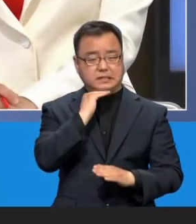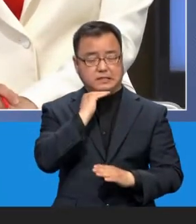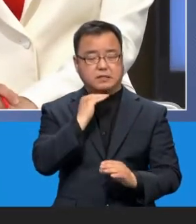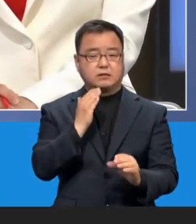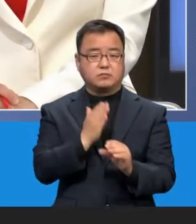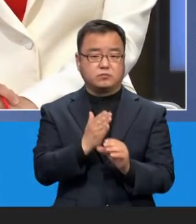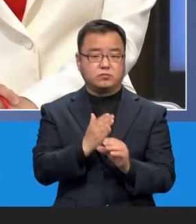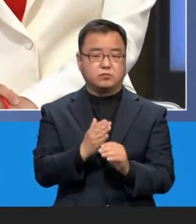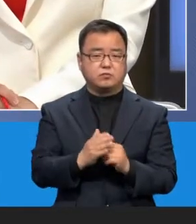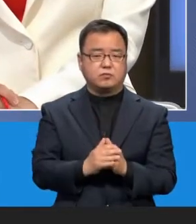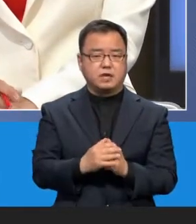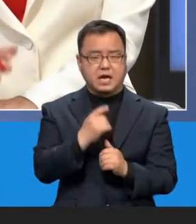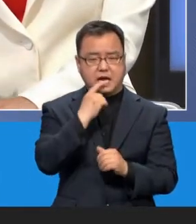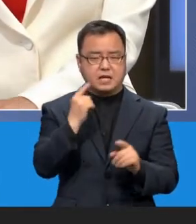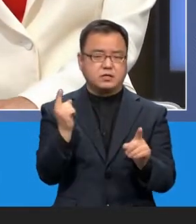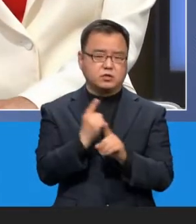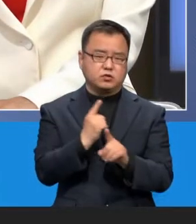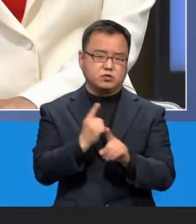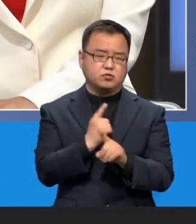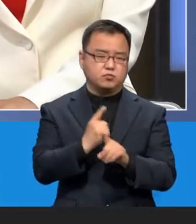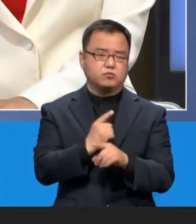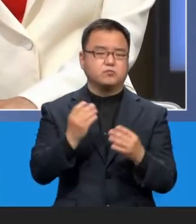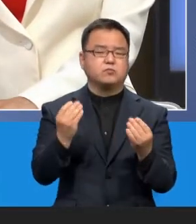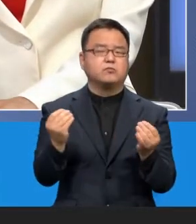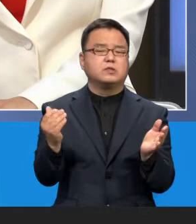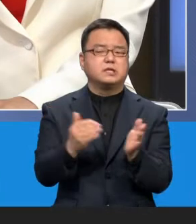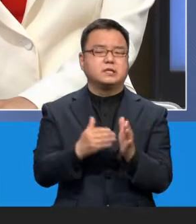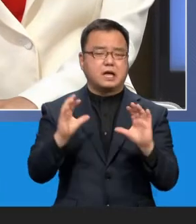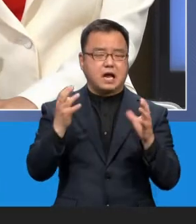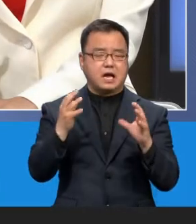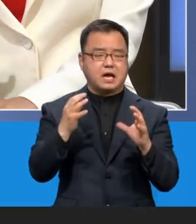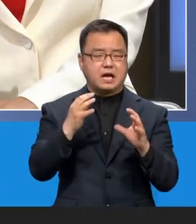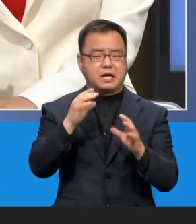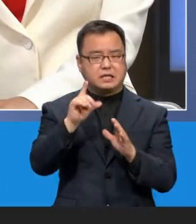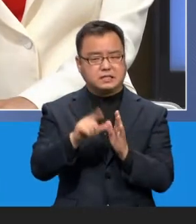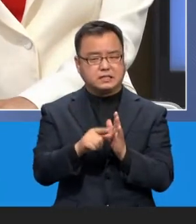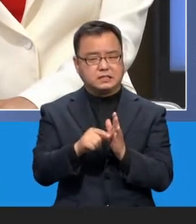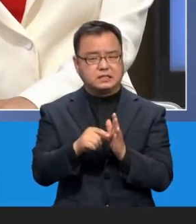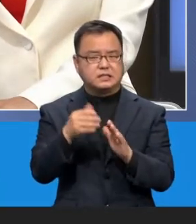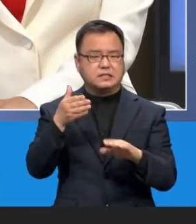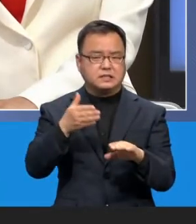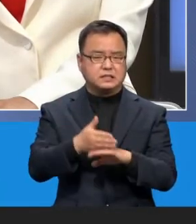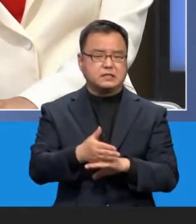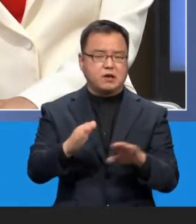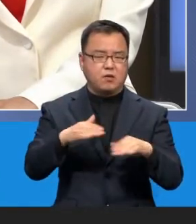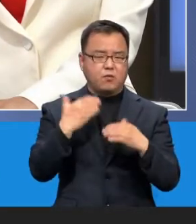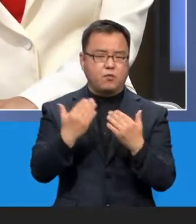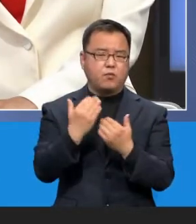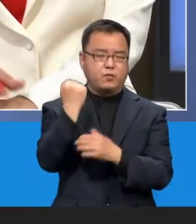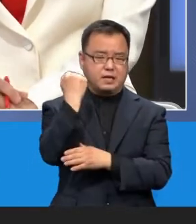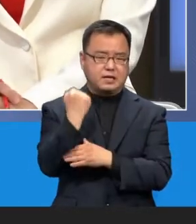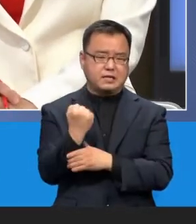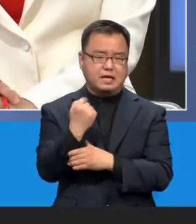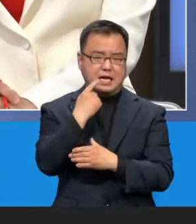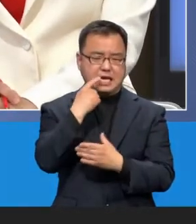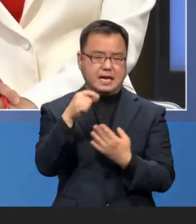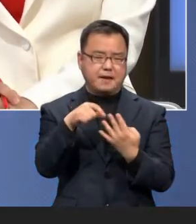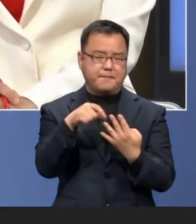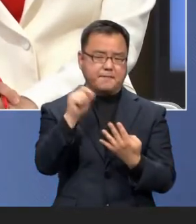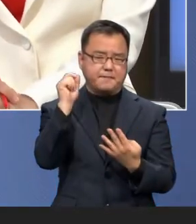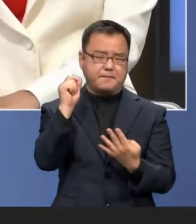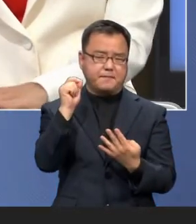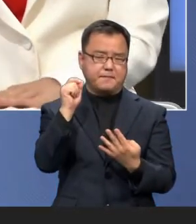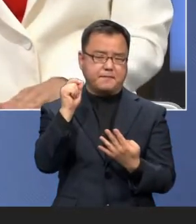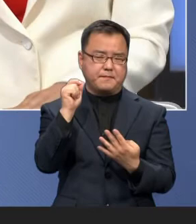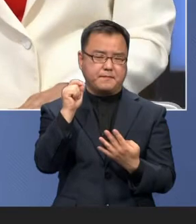충치치료 정도만 했으면 됐을 아이들은 치료시기를 놓쳐서 치아가 완전히 썩어 버려 뽑아야 하는 상황에 놓이기도